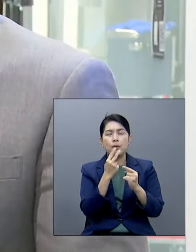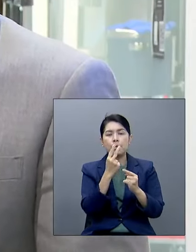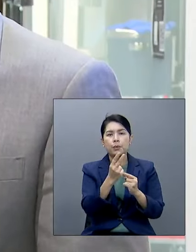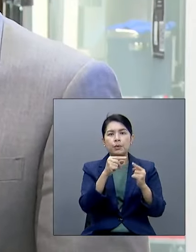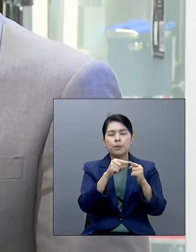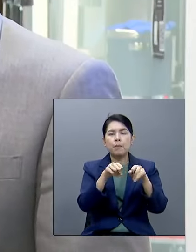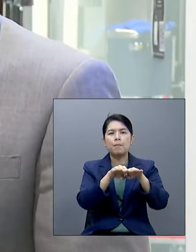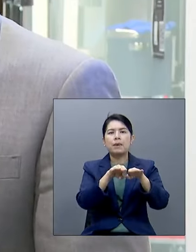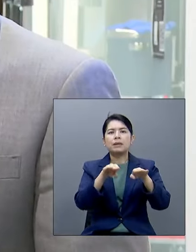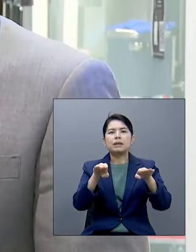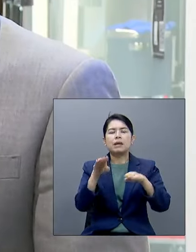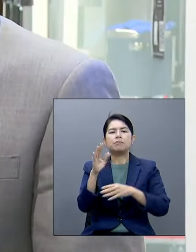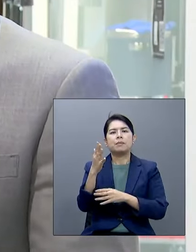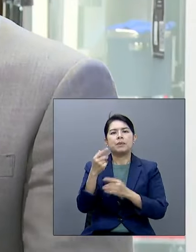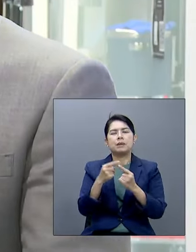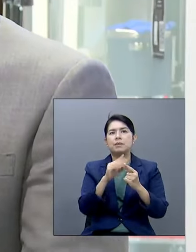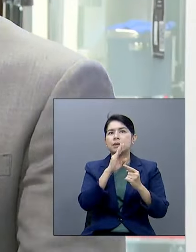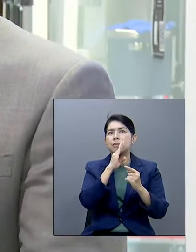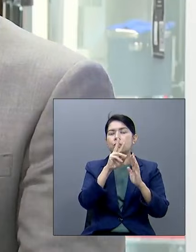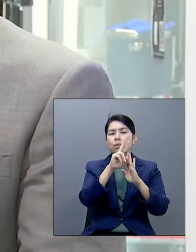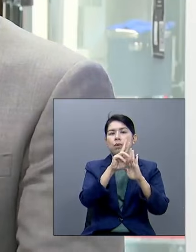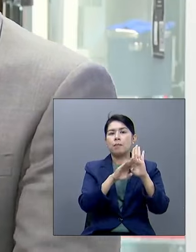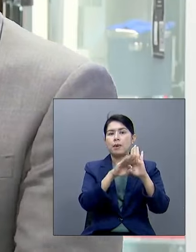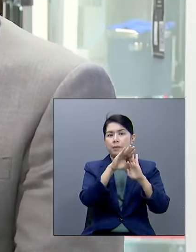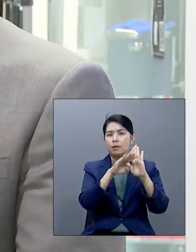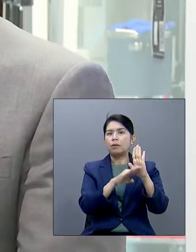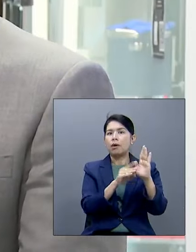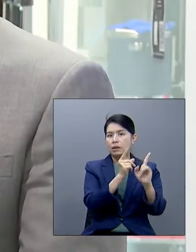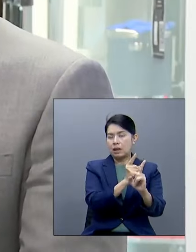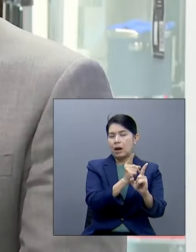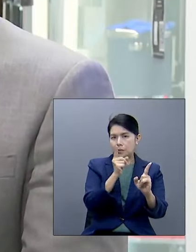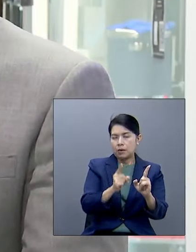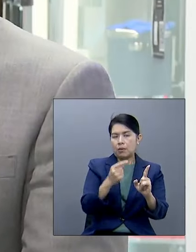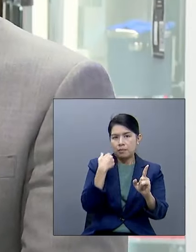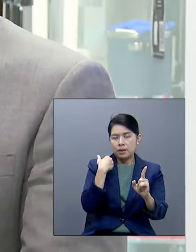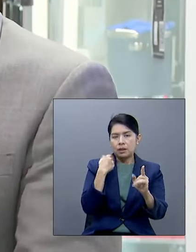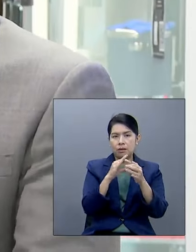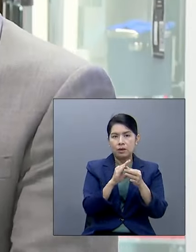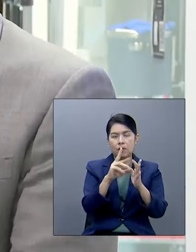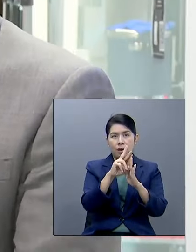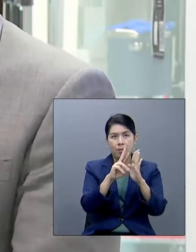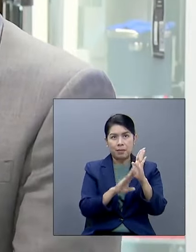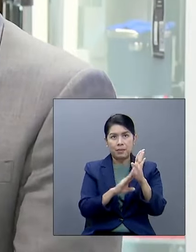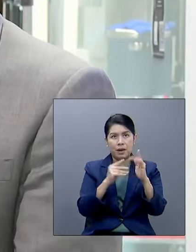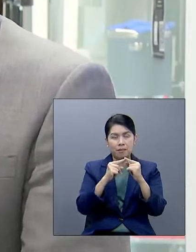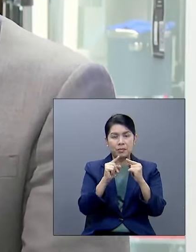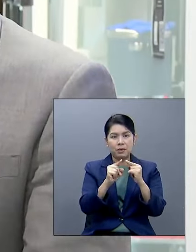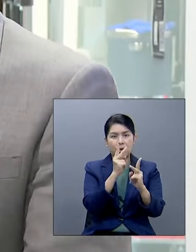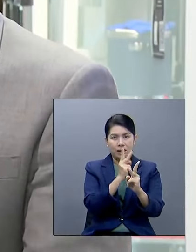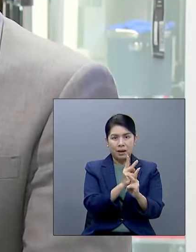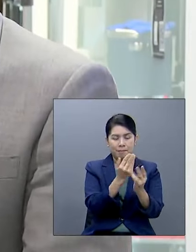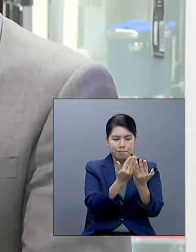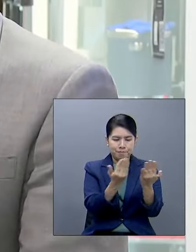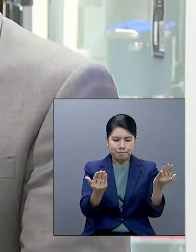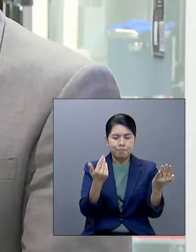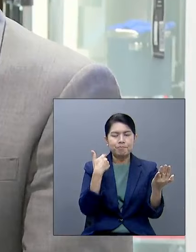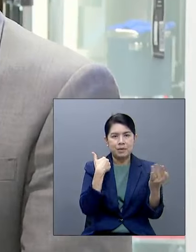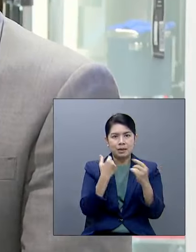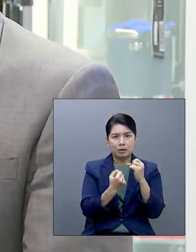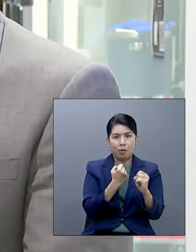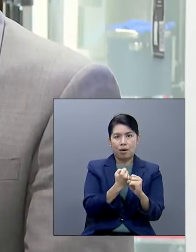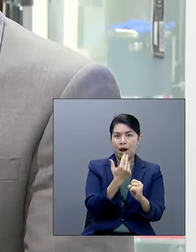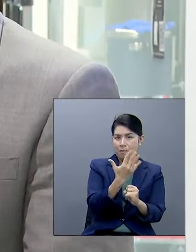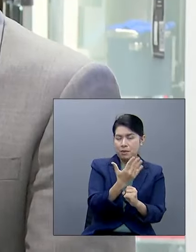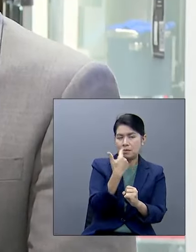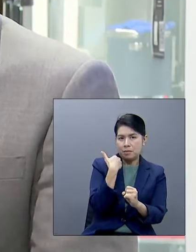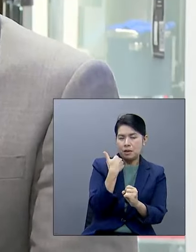แต่ทีนี้คือตามระเบียบอ่ะมันกำหนดว่าคุณต้องมีบัญชีข้อมูลบัญชีย้อนหลัง5ปีนะครับคือต้องเก็บไว้อย่างน้อย5ปีแล้วทีนี้คือคุณก็มีการตรวจส